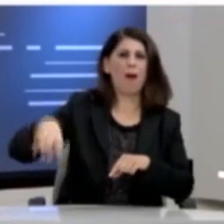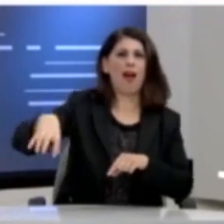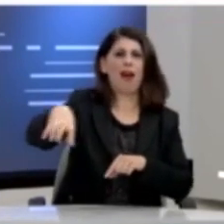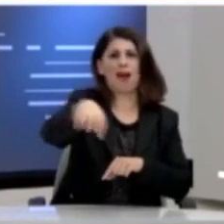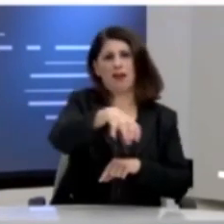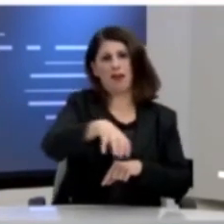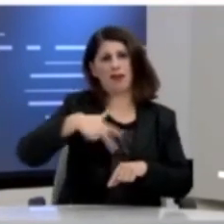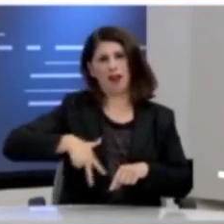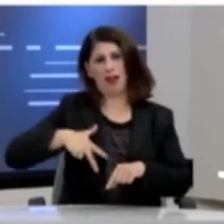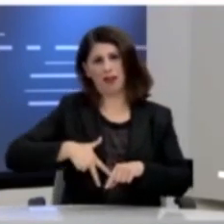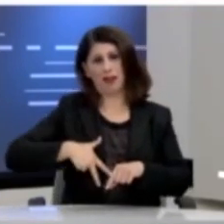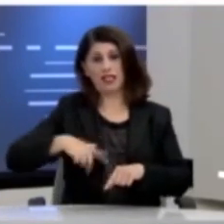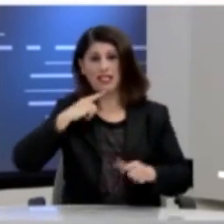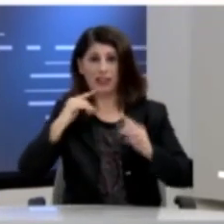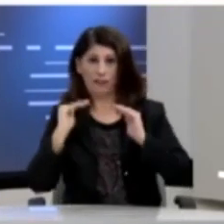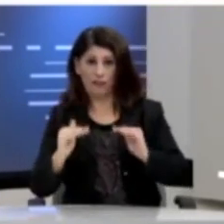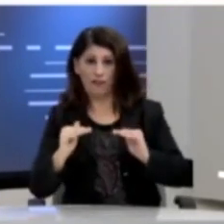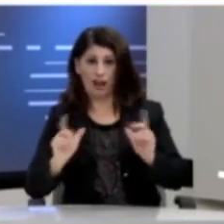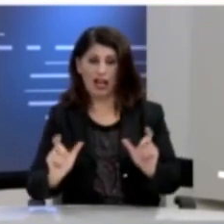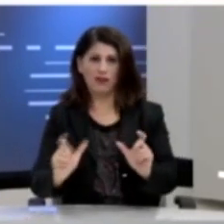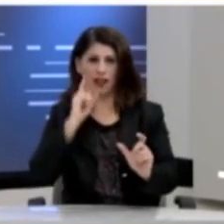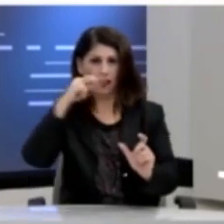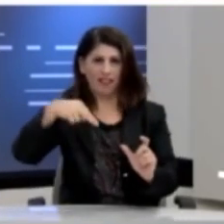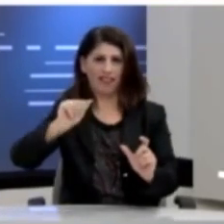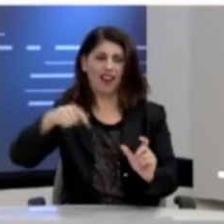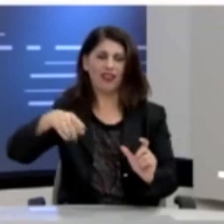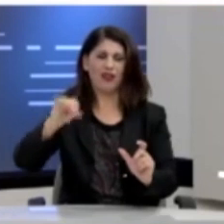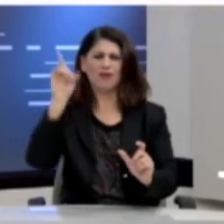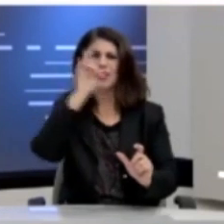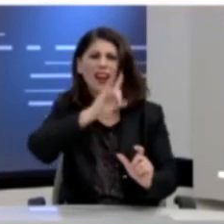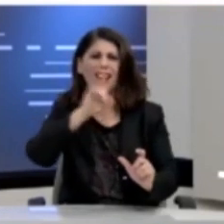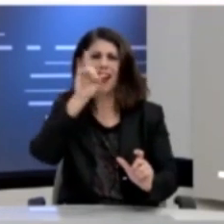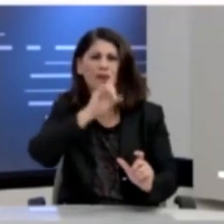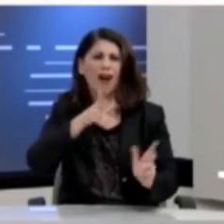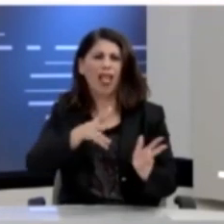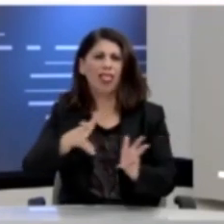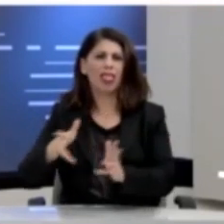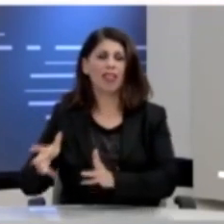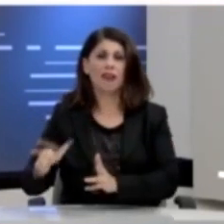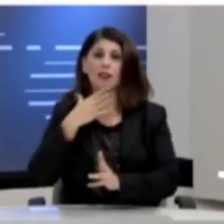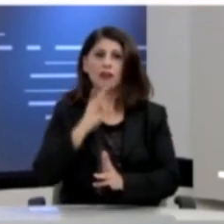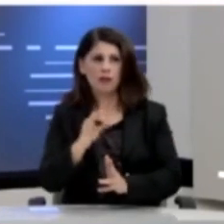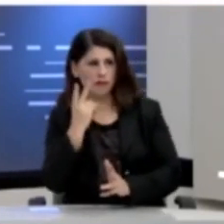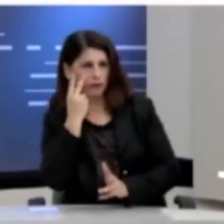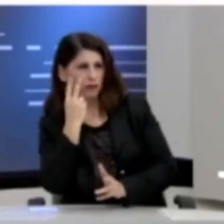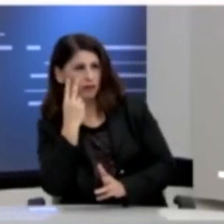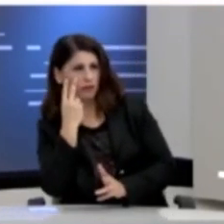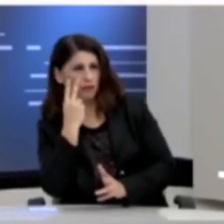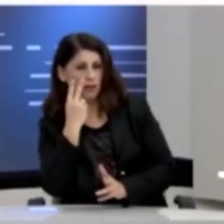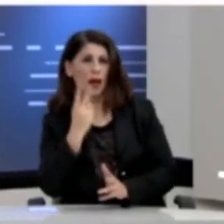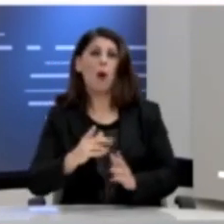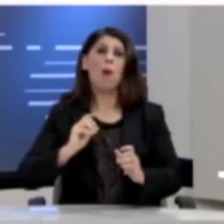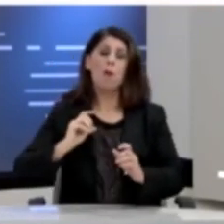δήθεν σταθερότητα και ασφάλεια του ΝΑΤΟ είναι απάτη, αν παρατηρήσει κανείς την όλο και μεγαλύτερη